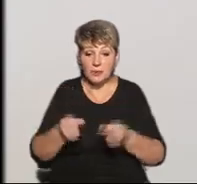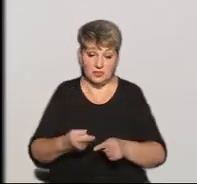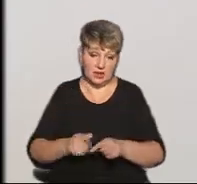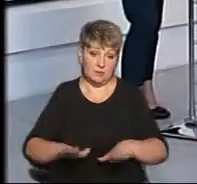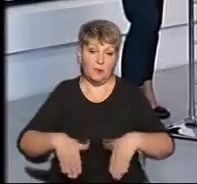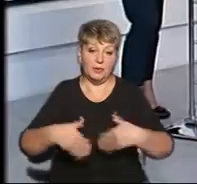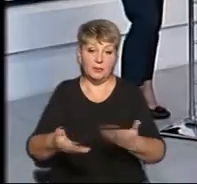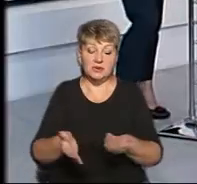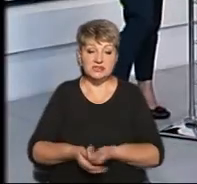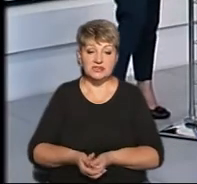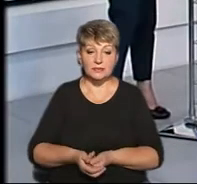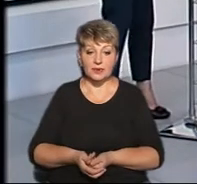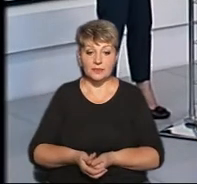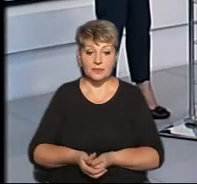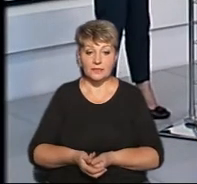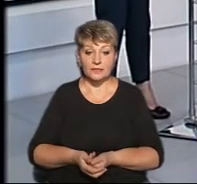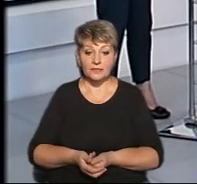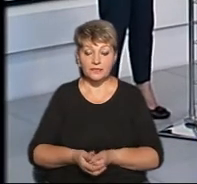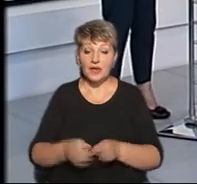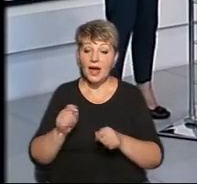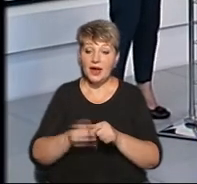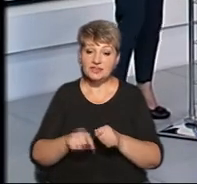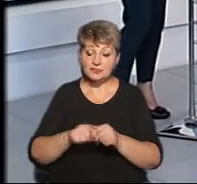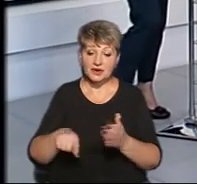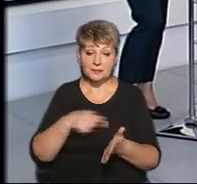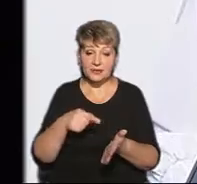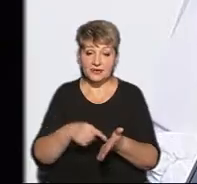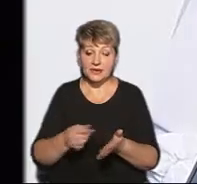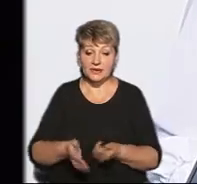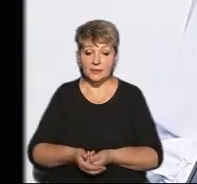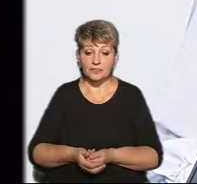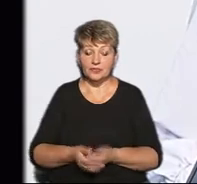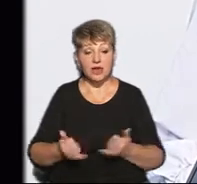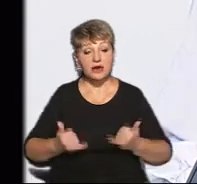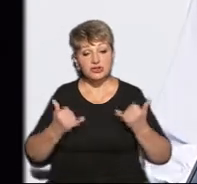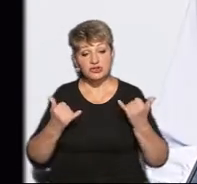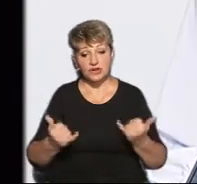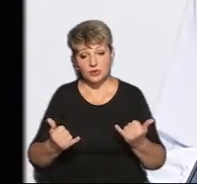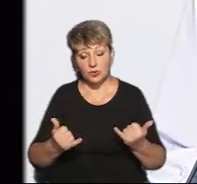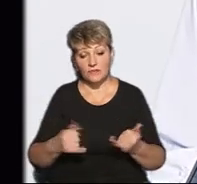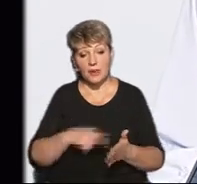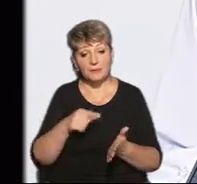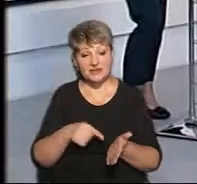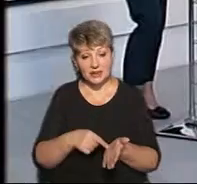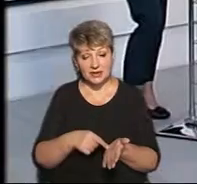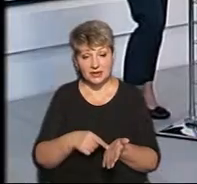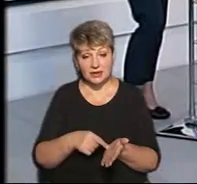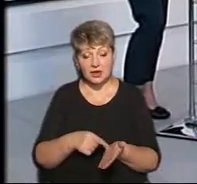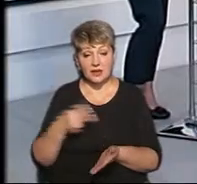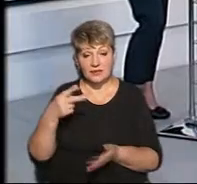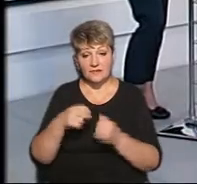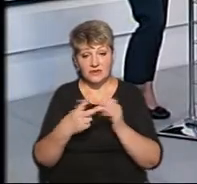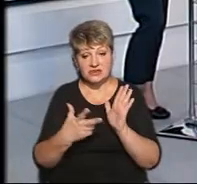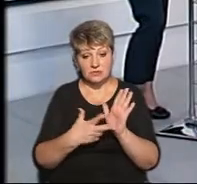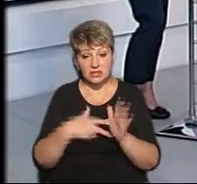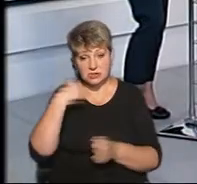пропозиціями. Наступне запитання від експерта. Пане Євгене. Шановні пані Діано, запитання таке. У